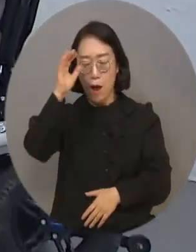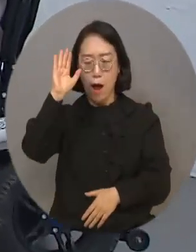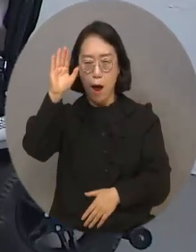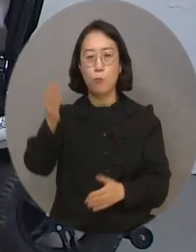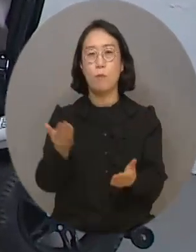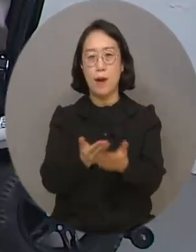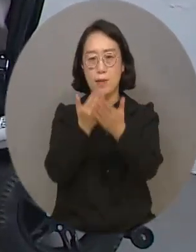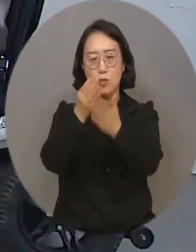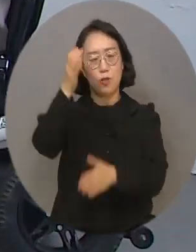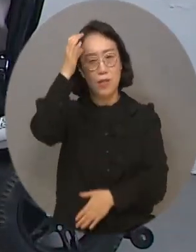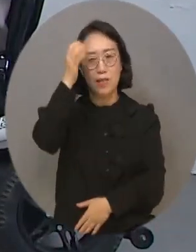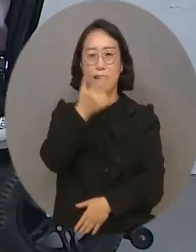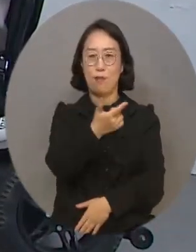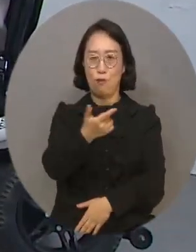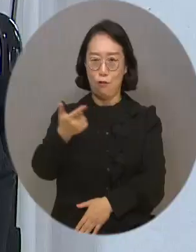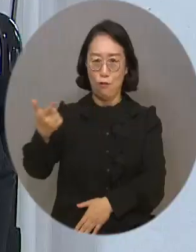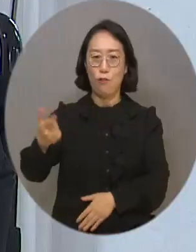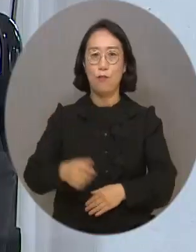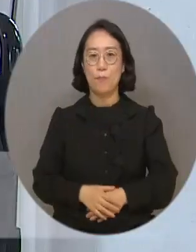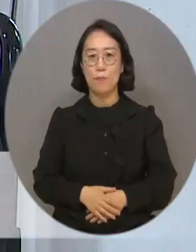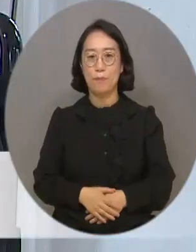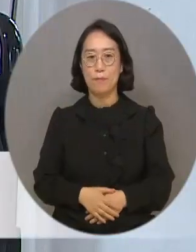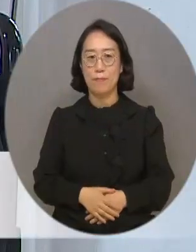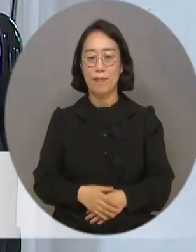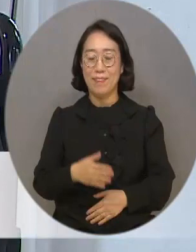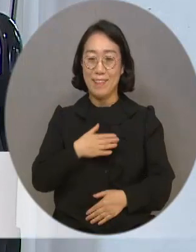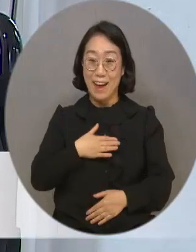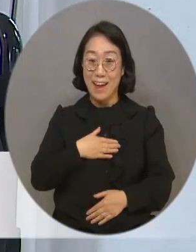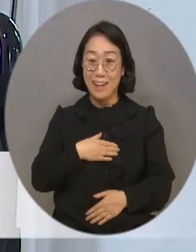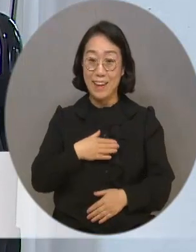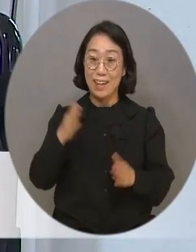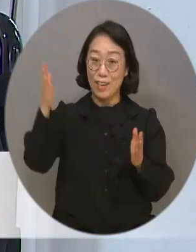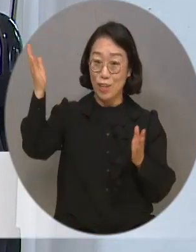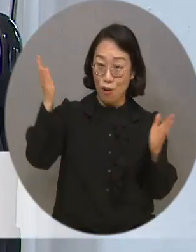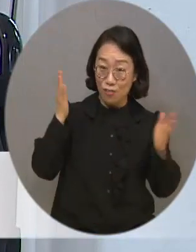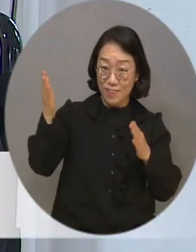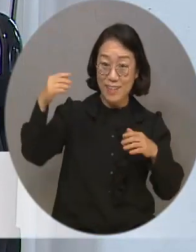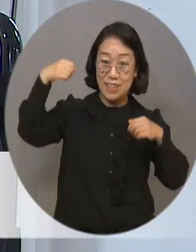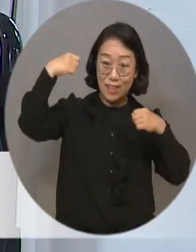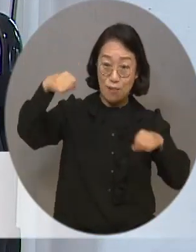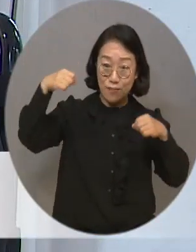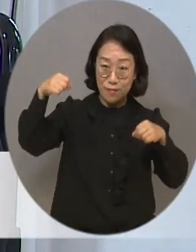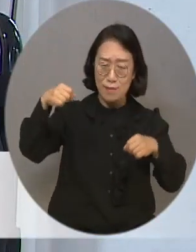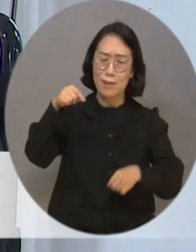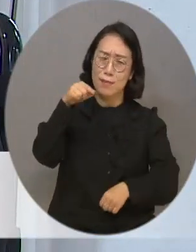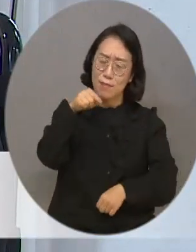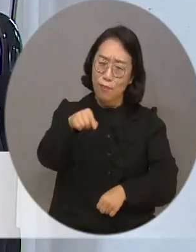성장과 기대로 이어지고 있습니다. 나 이제 연기란